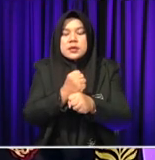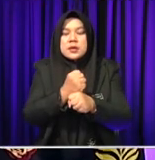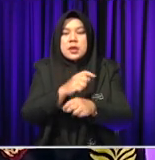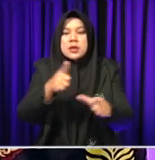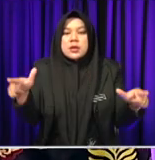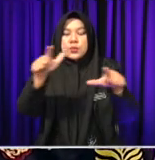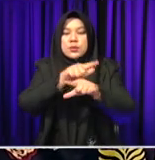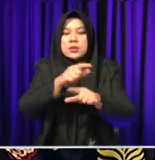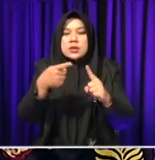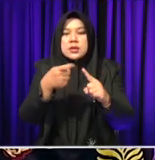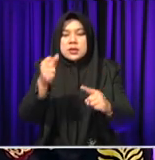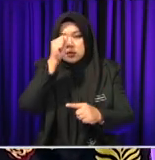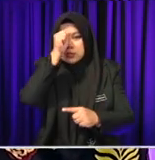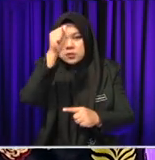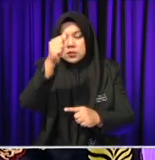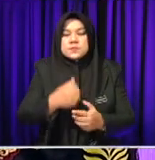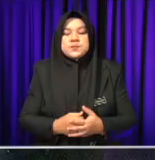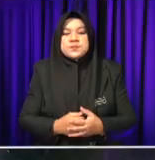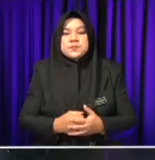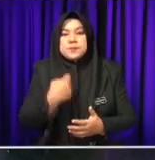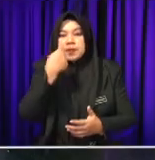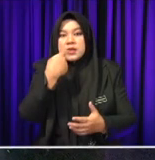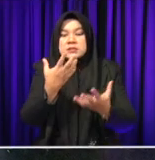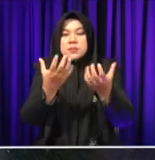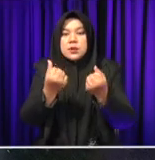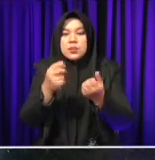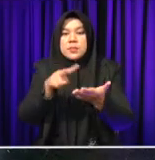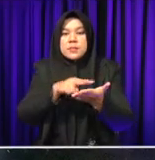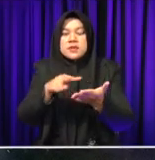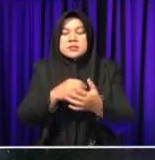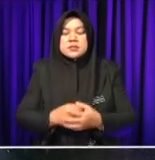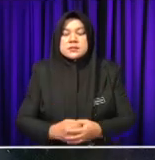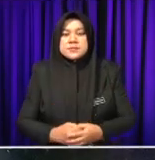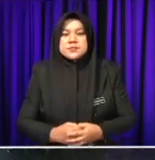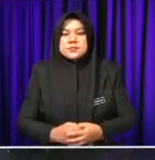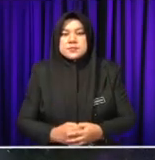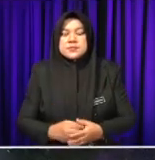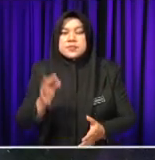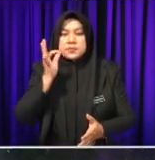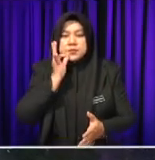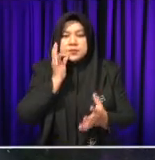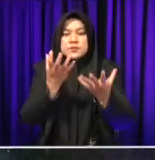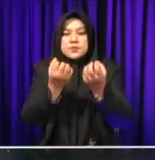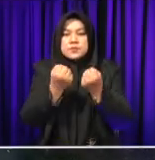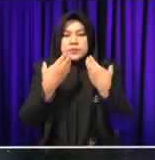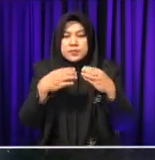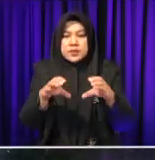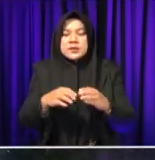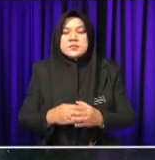waala dipersilakan Siapa yang nak membaca orang pertama yang nak membaca ni fatinok dipersilakan